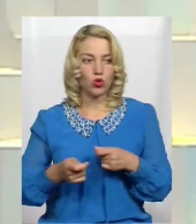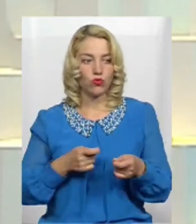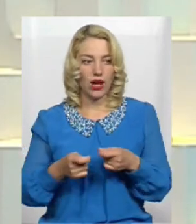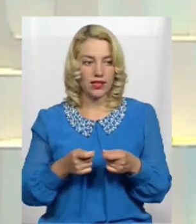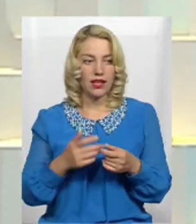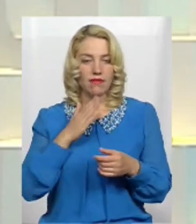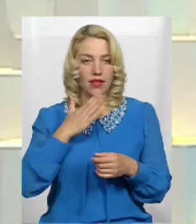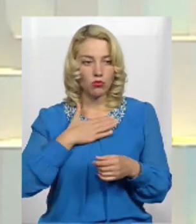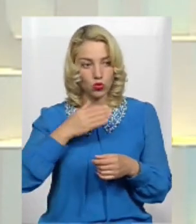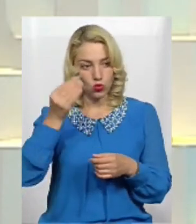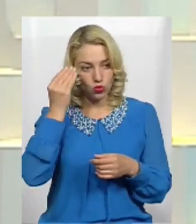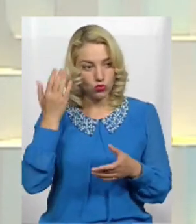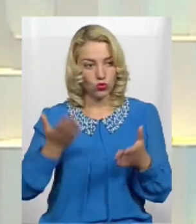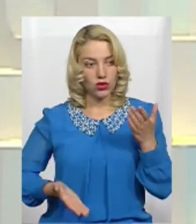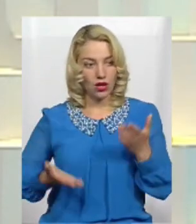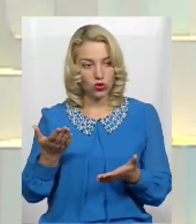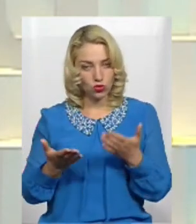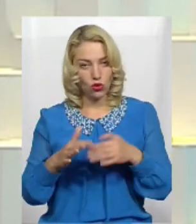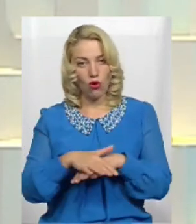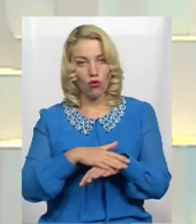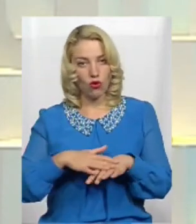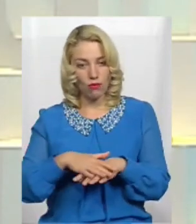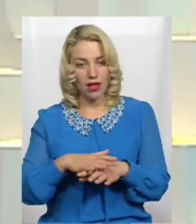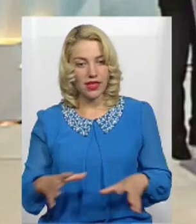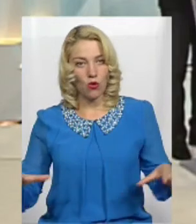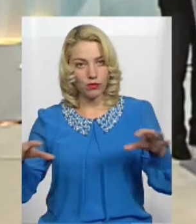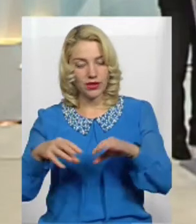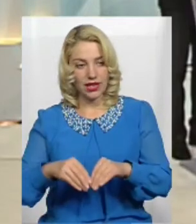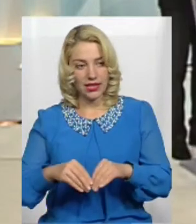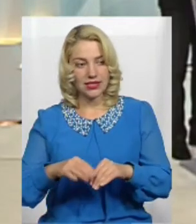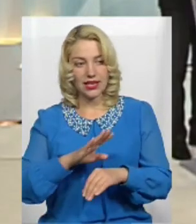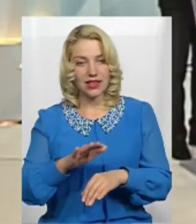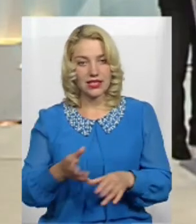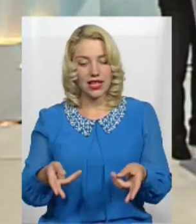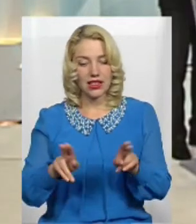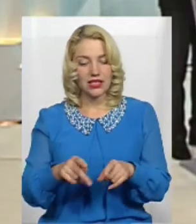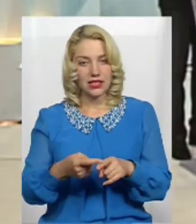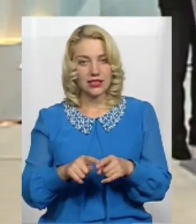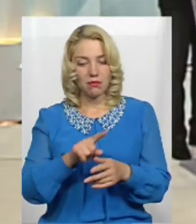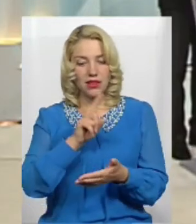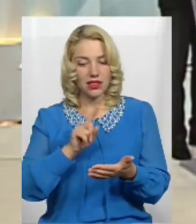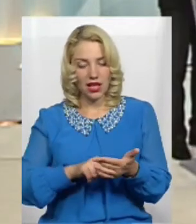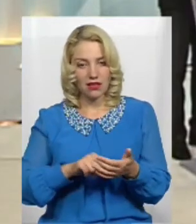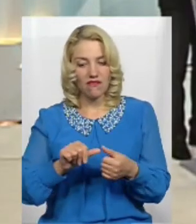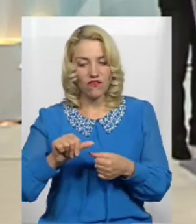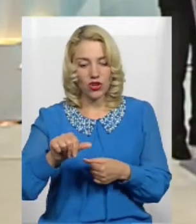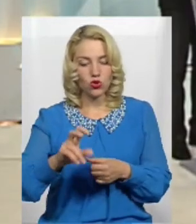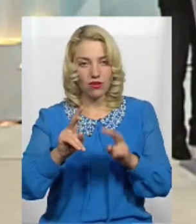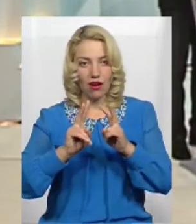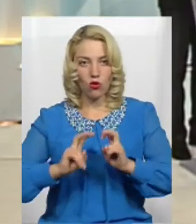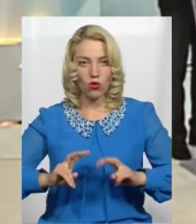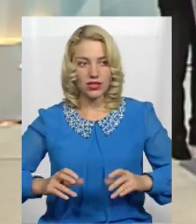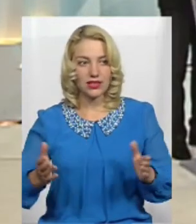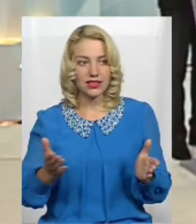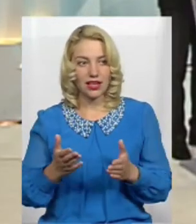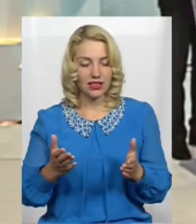Тобто, на мою думку, якщо громада об'єднається і не залишить це питання виключно на розгляд